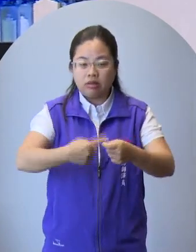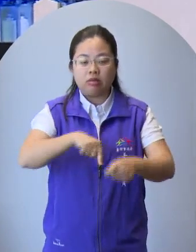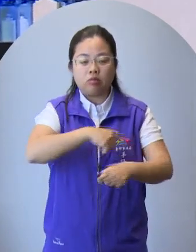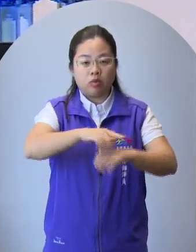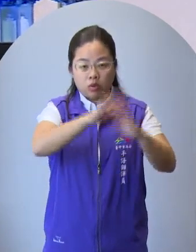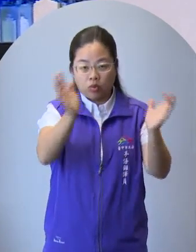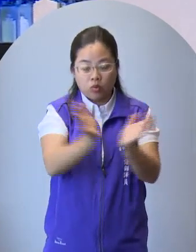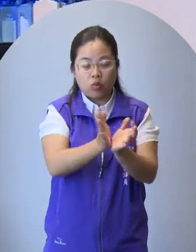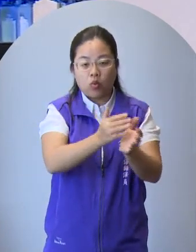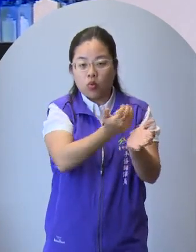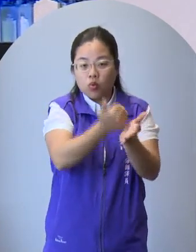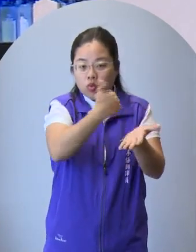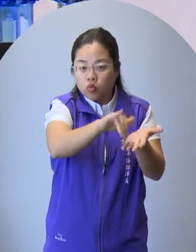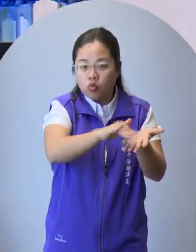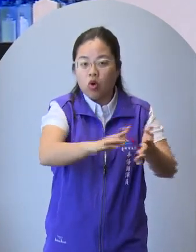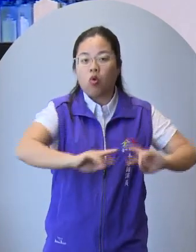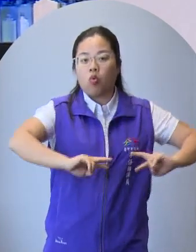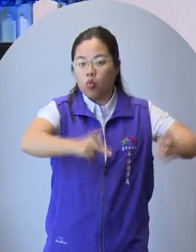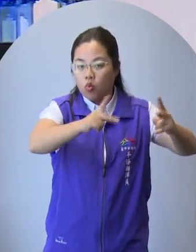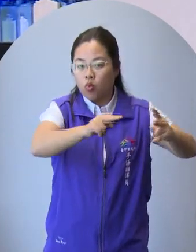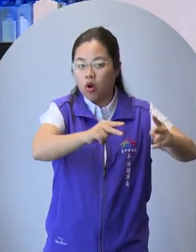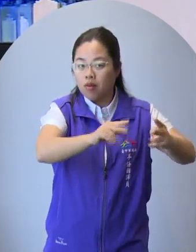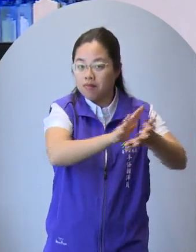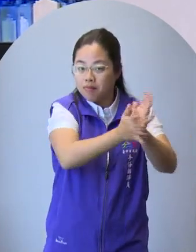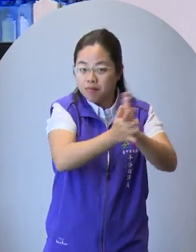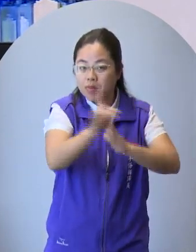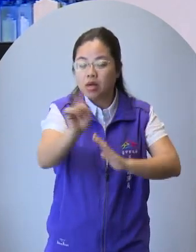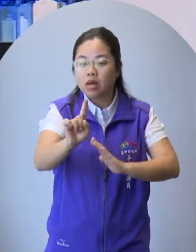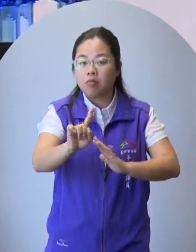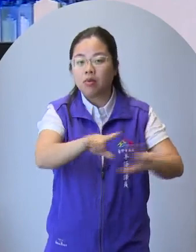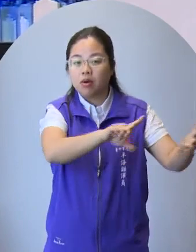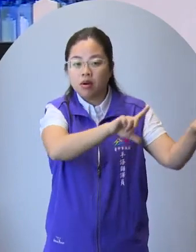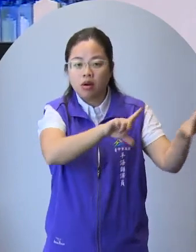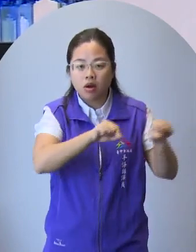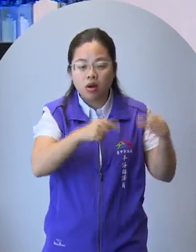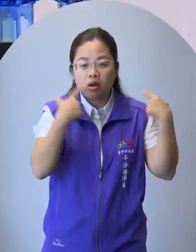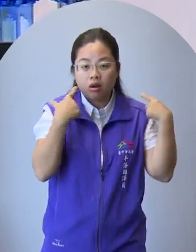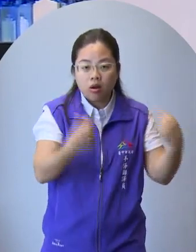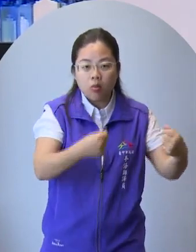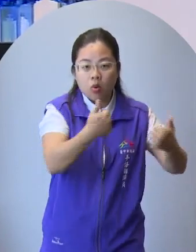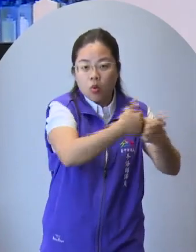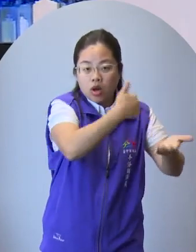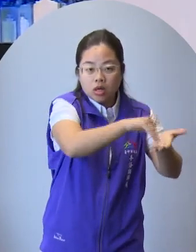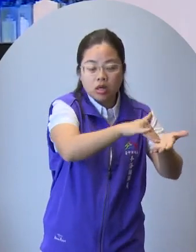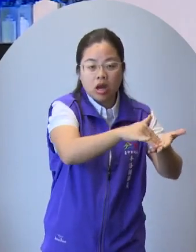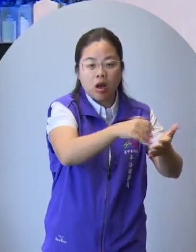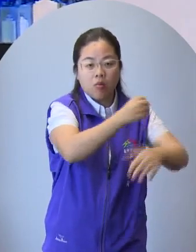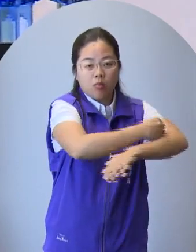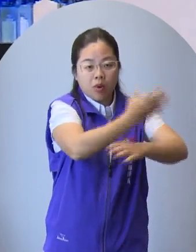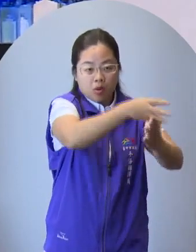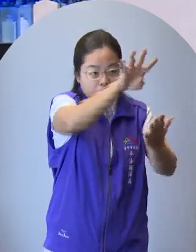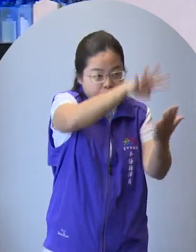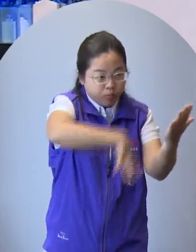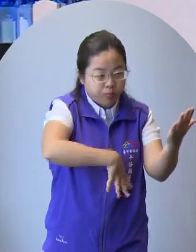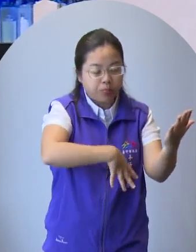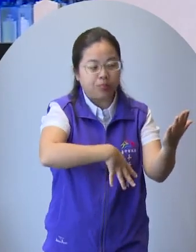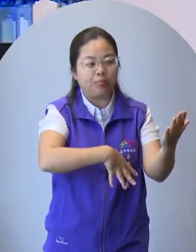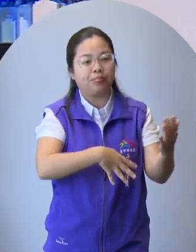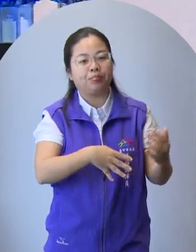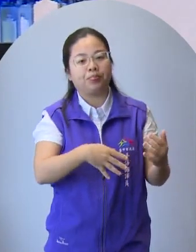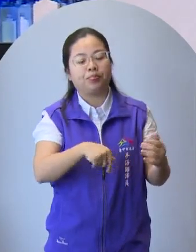的总预算有一个重大的变革。因为按照原来的会计报表，那我们是在